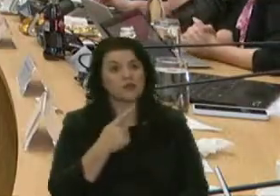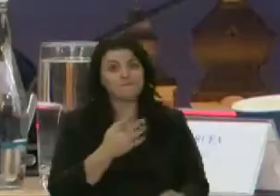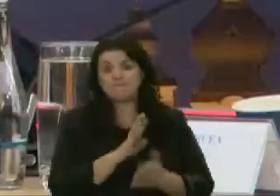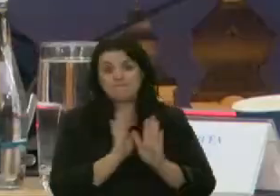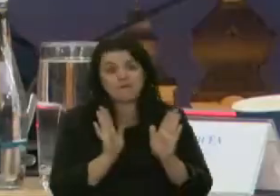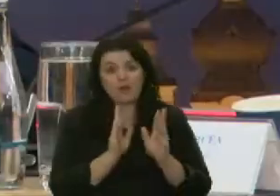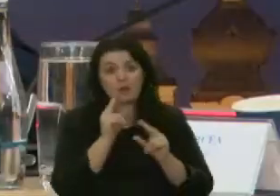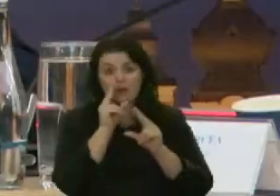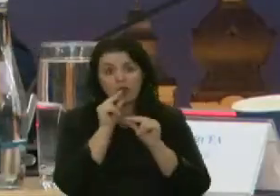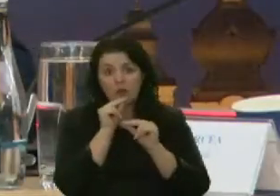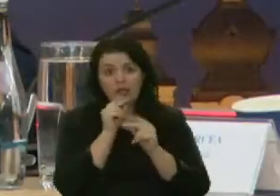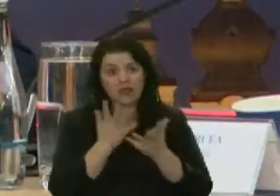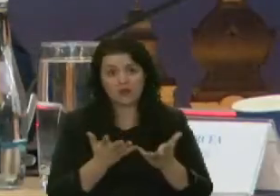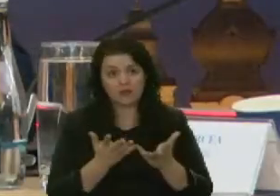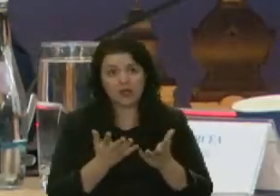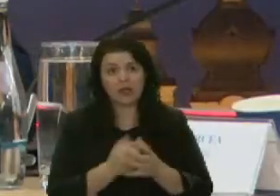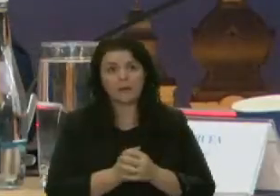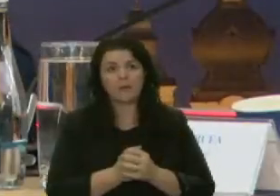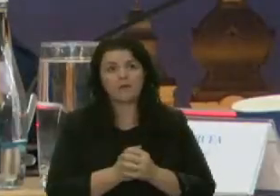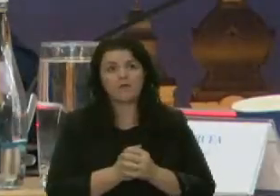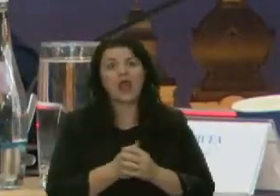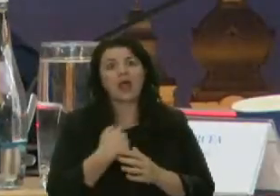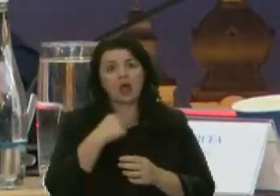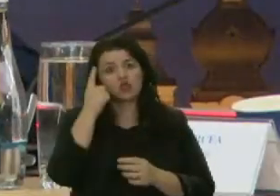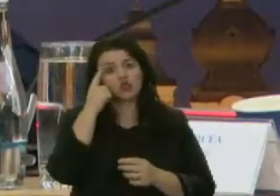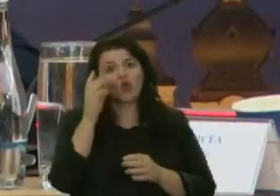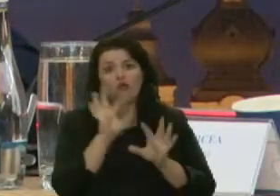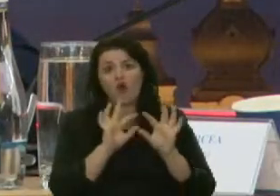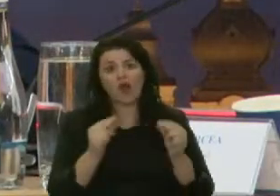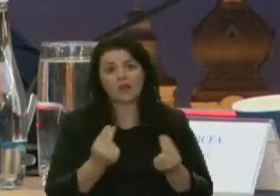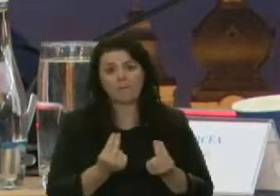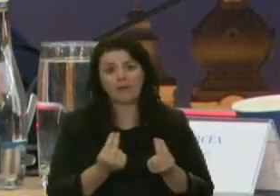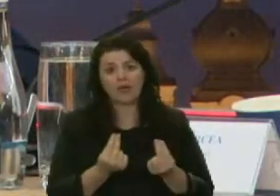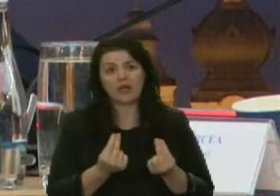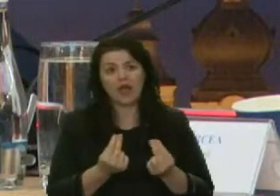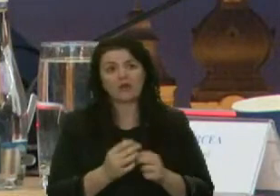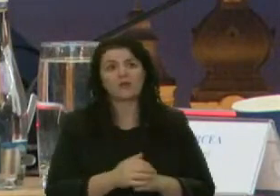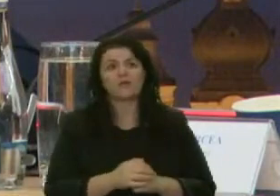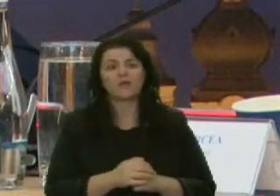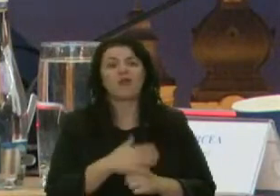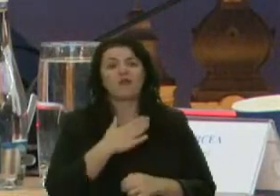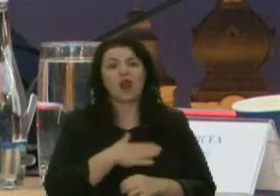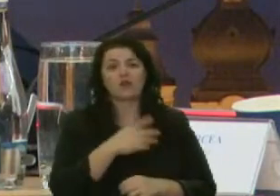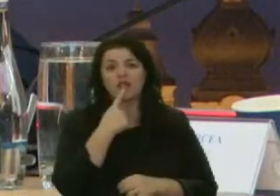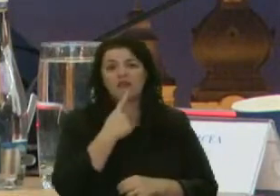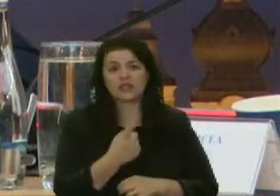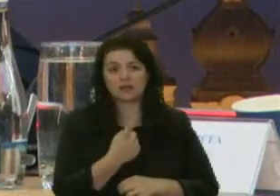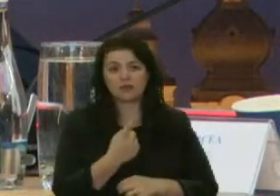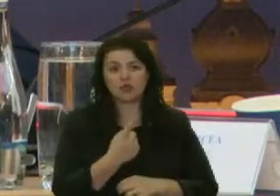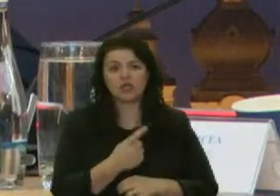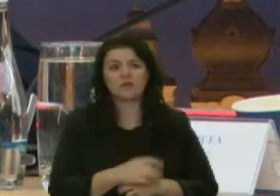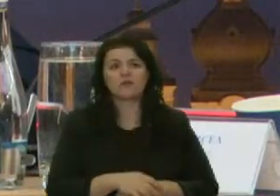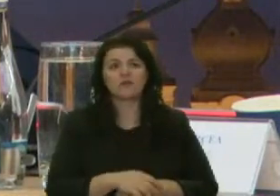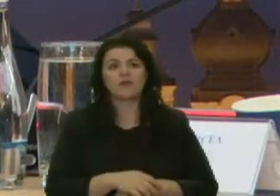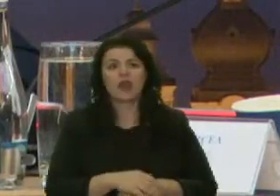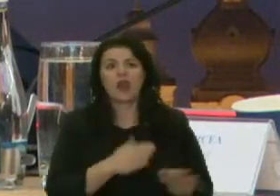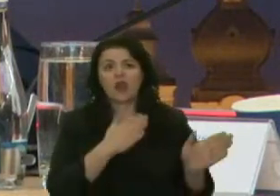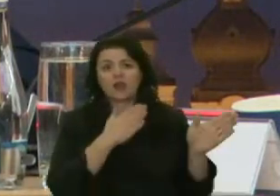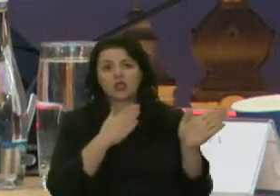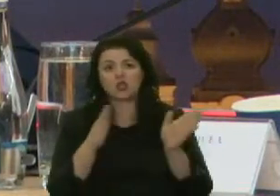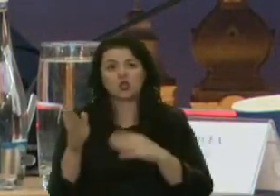încă pe care îl știu foarte bine și vreau să vă spun că încă din